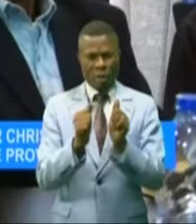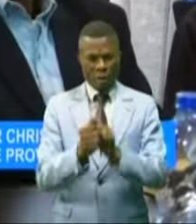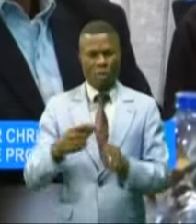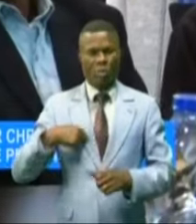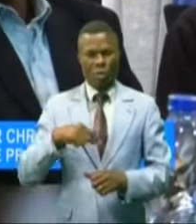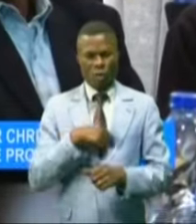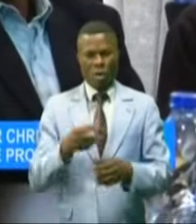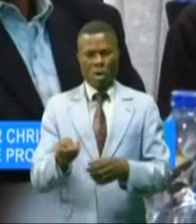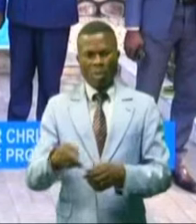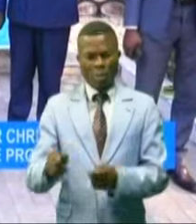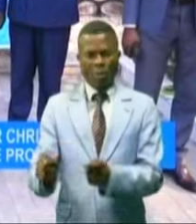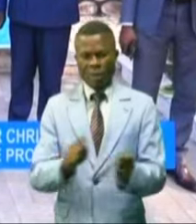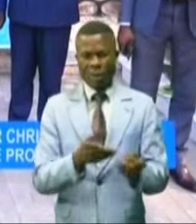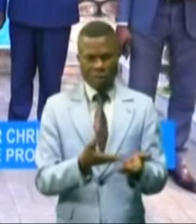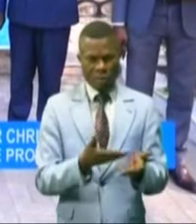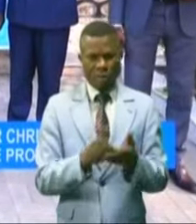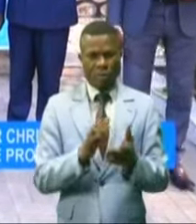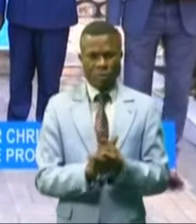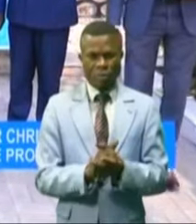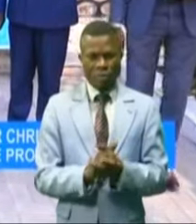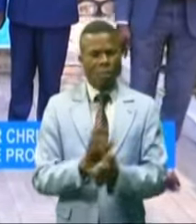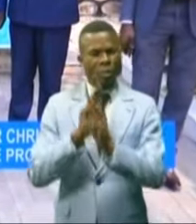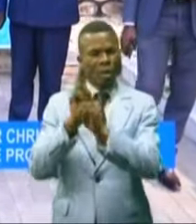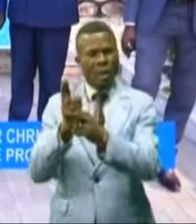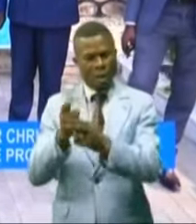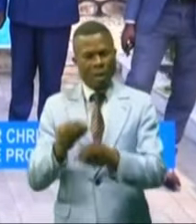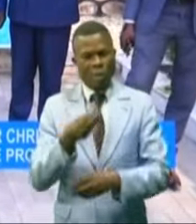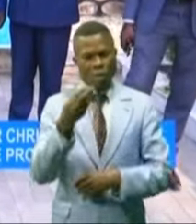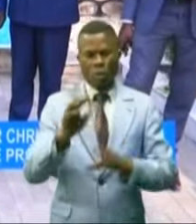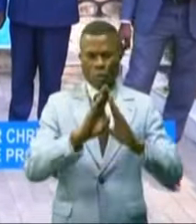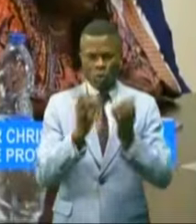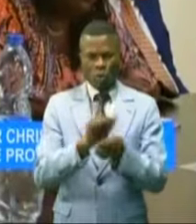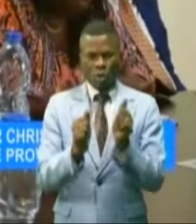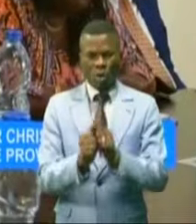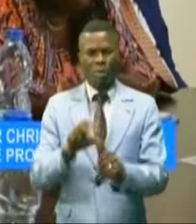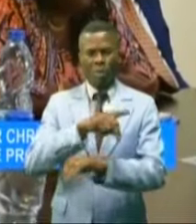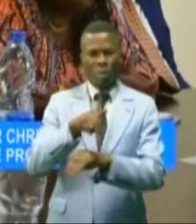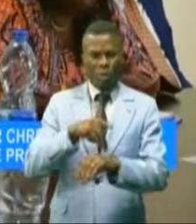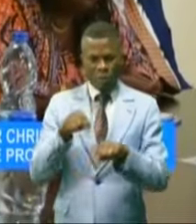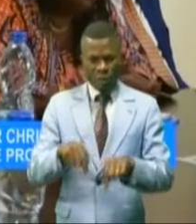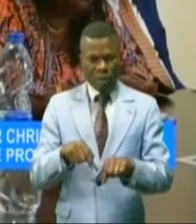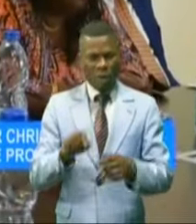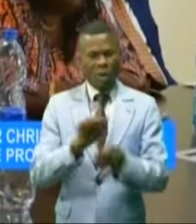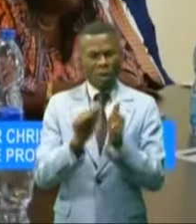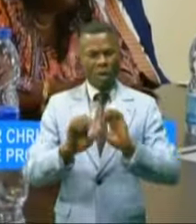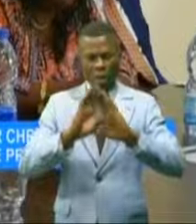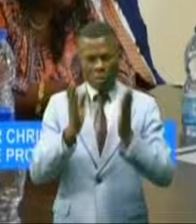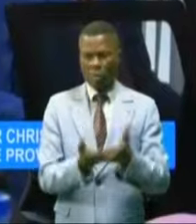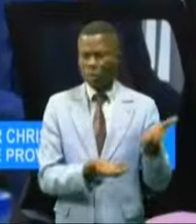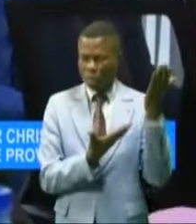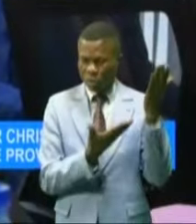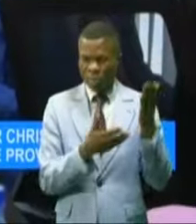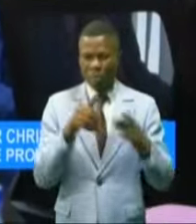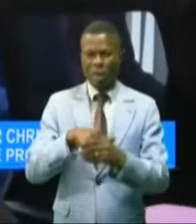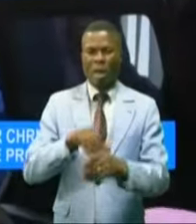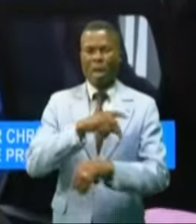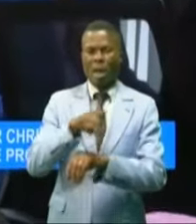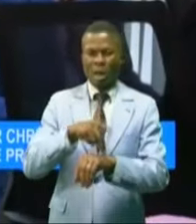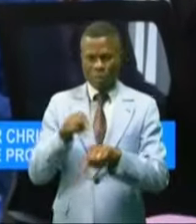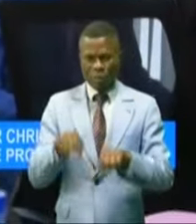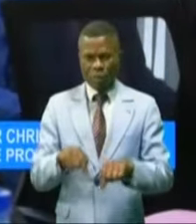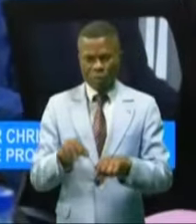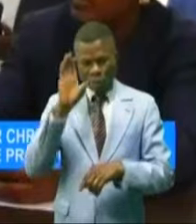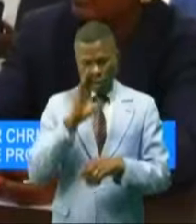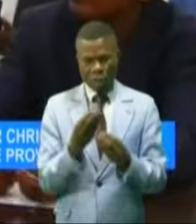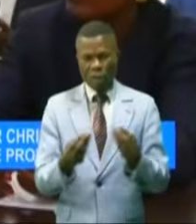tout ce qu'il y a comme difficulté. C'est-à-dire qu'on a fait l'état des lieux de toute la province sur toutes les questions qui sont celles qui doivent être vues en priorité